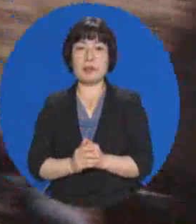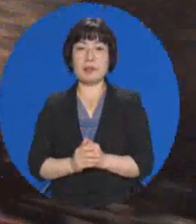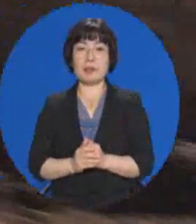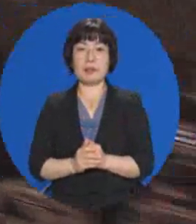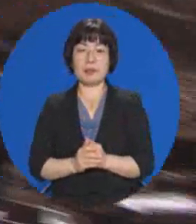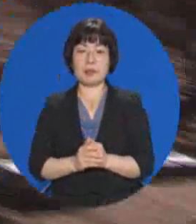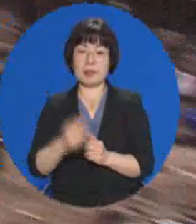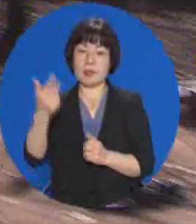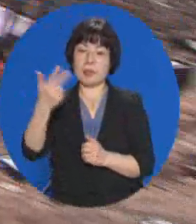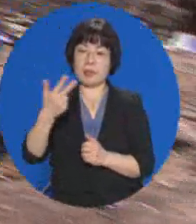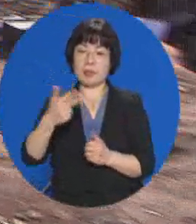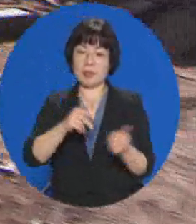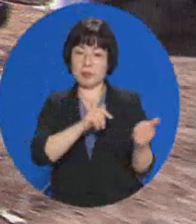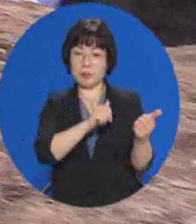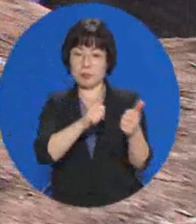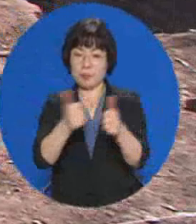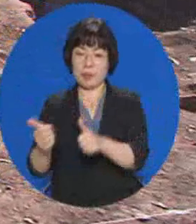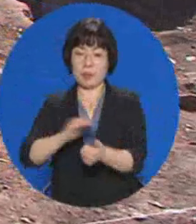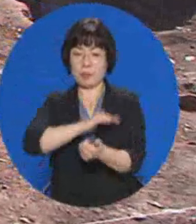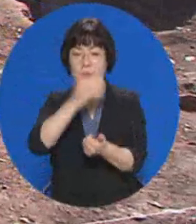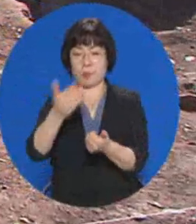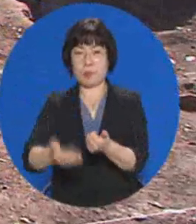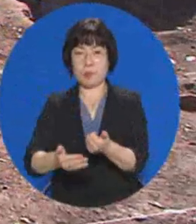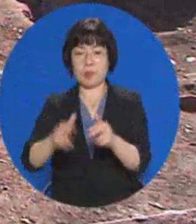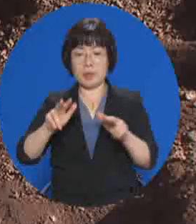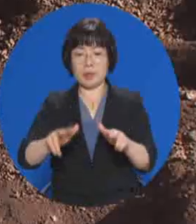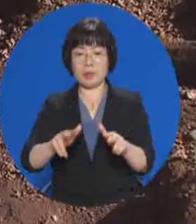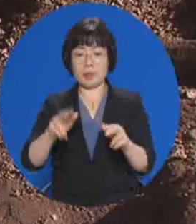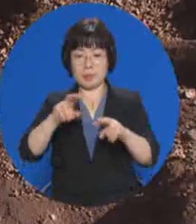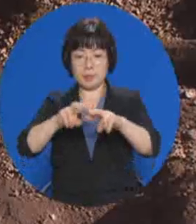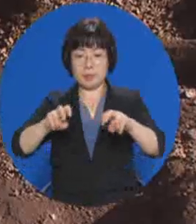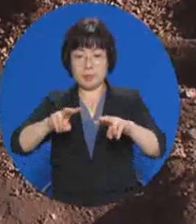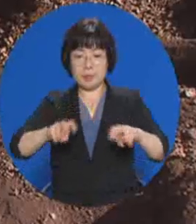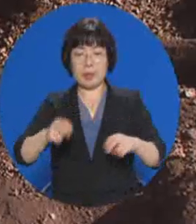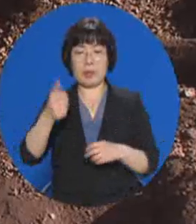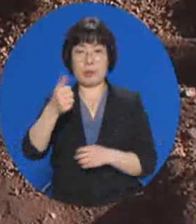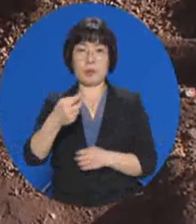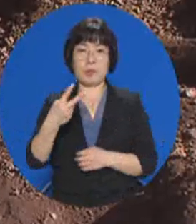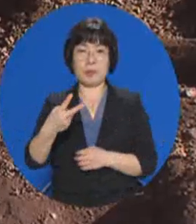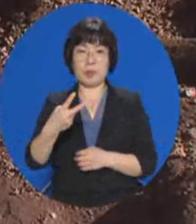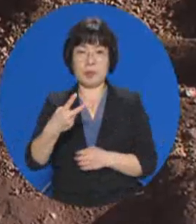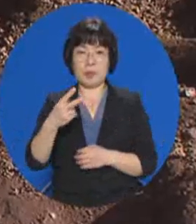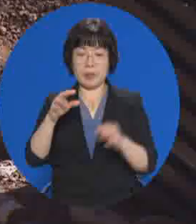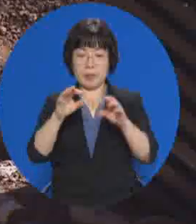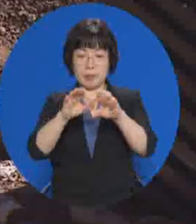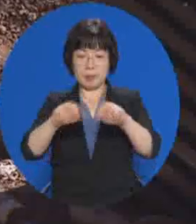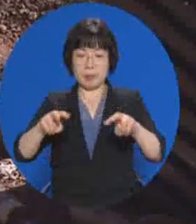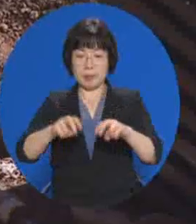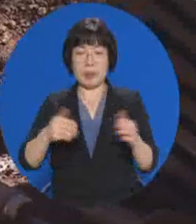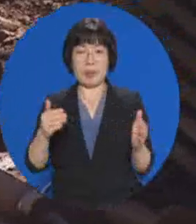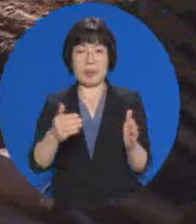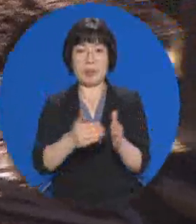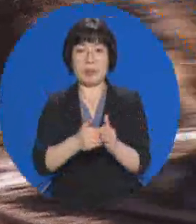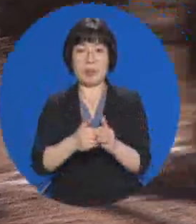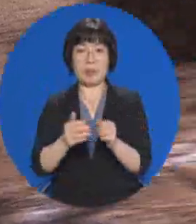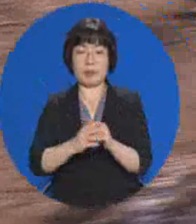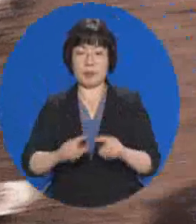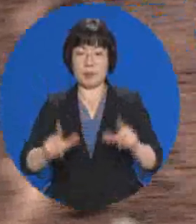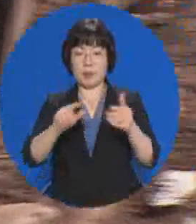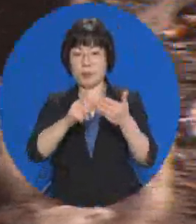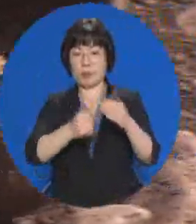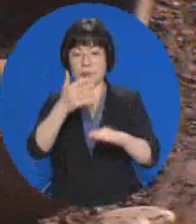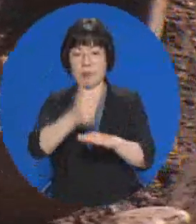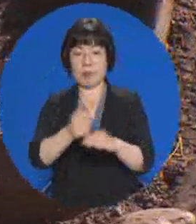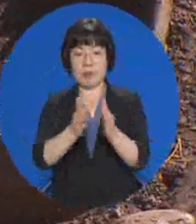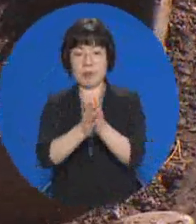약 7천 명의 희생자가 잠들어 있지만 지금까지 고작 52구의 유해만 발굴된 골령골에서는 올해 9월